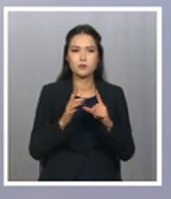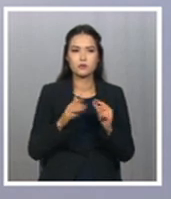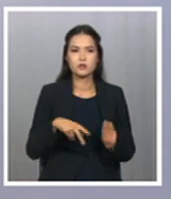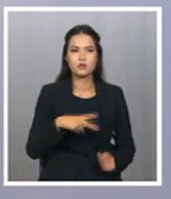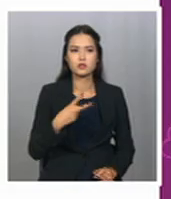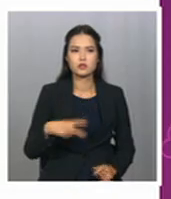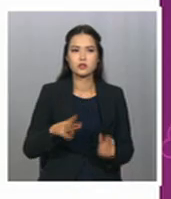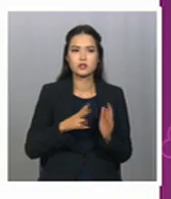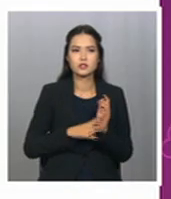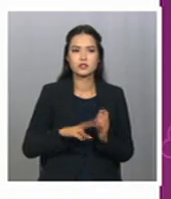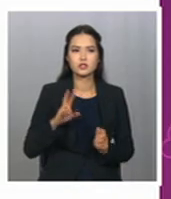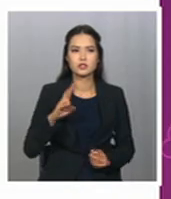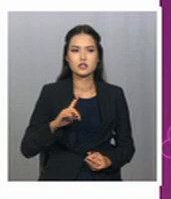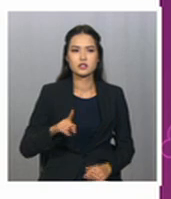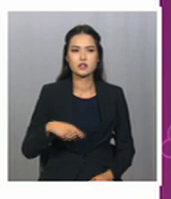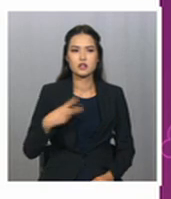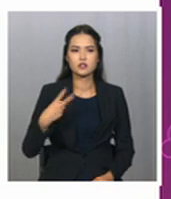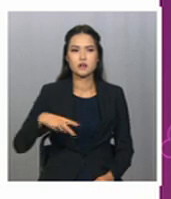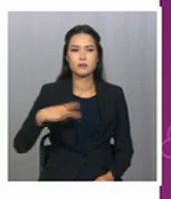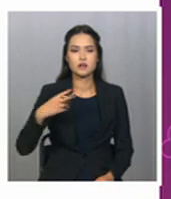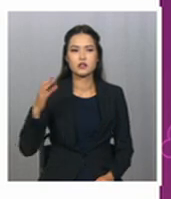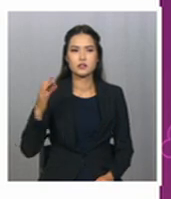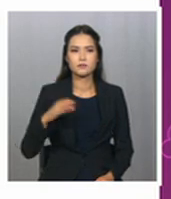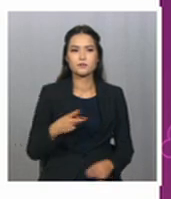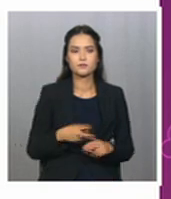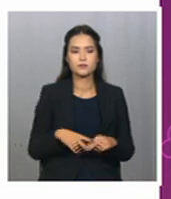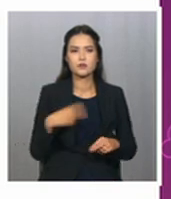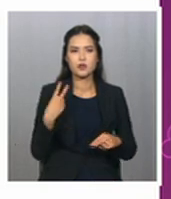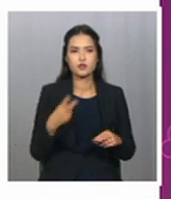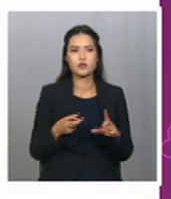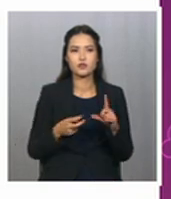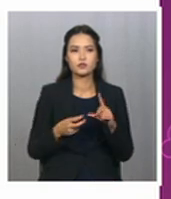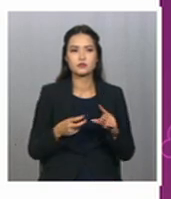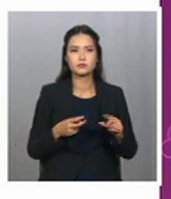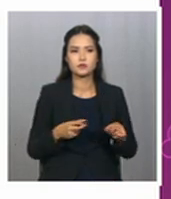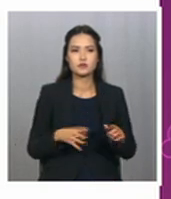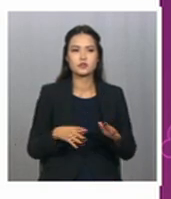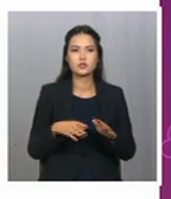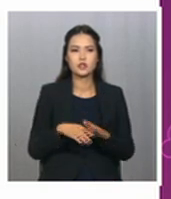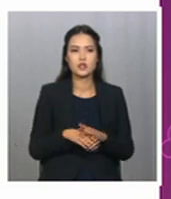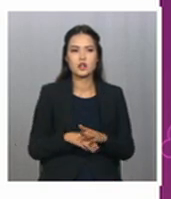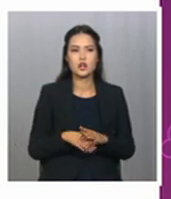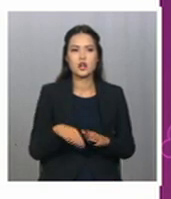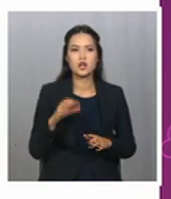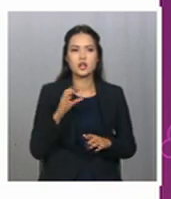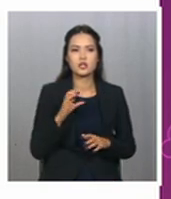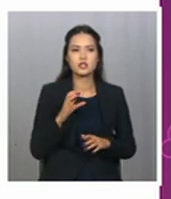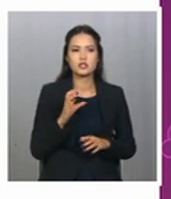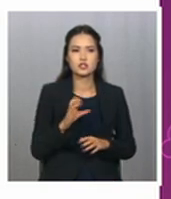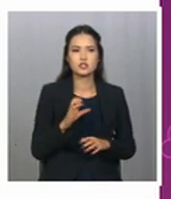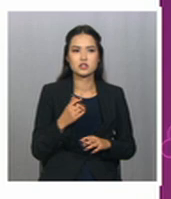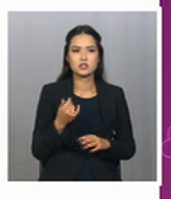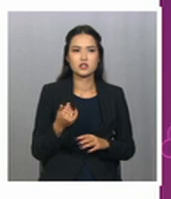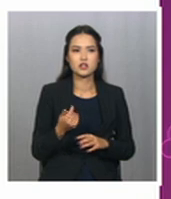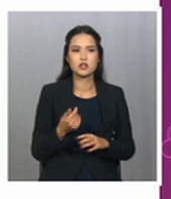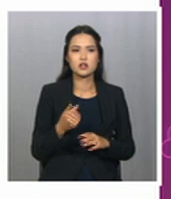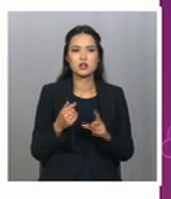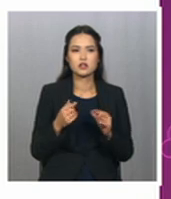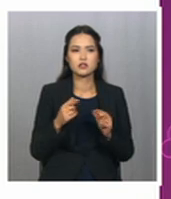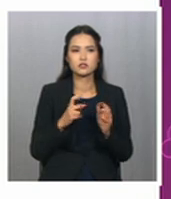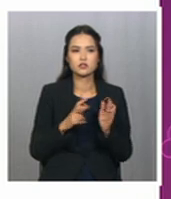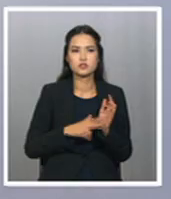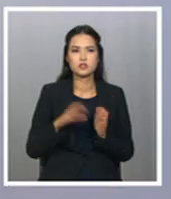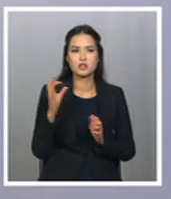82,22 градус. Ал енді үш бұрыштың екі бұрышы белгілі болса, үшінші бұрышын табу үшін 180 градустан осы екі бұрыштың